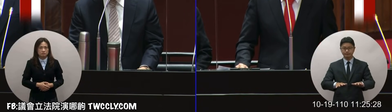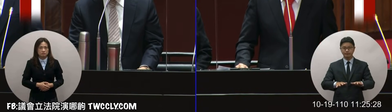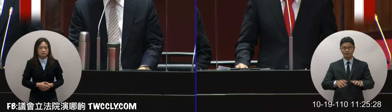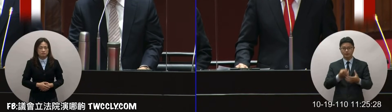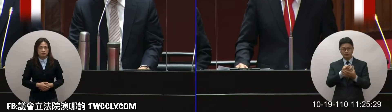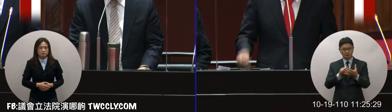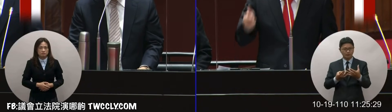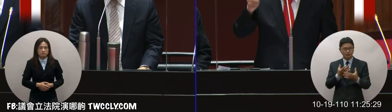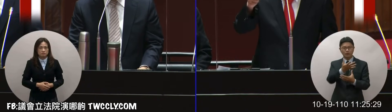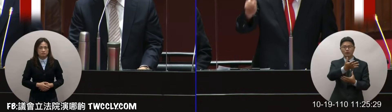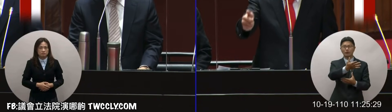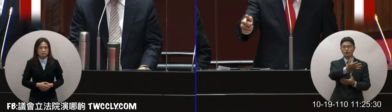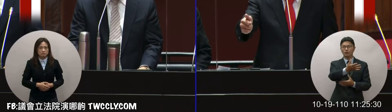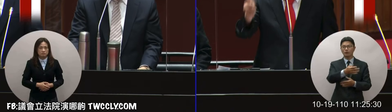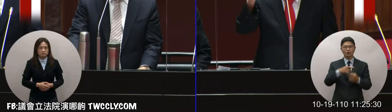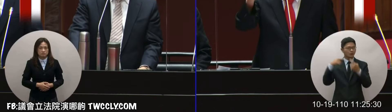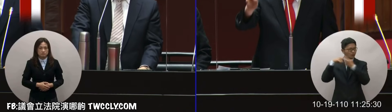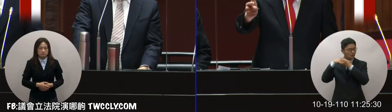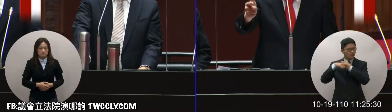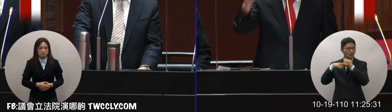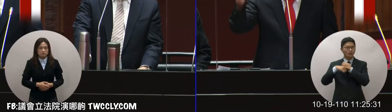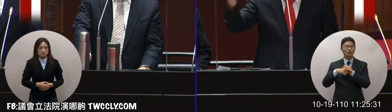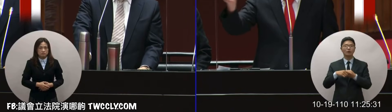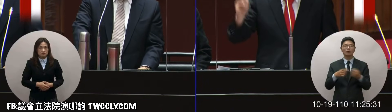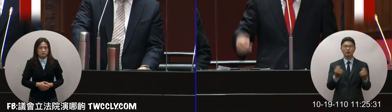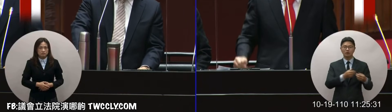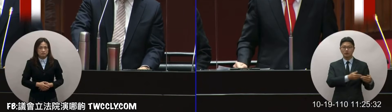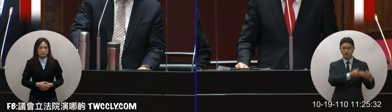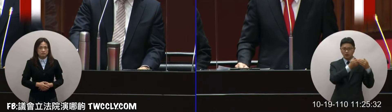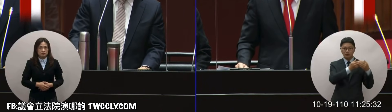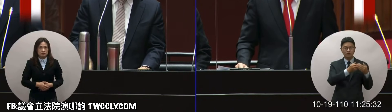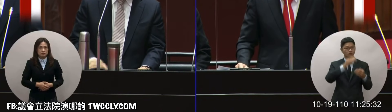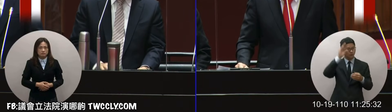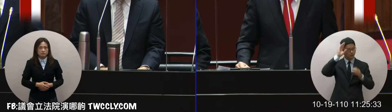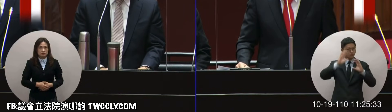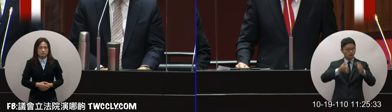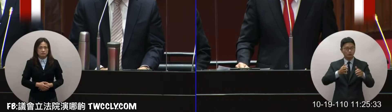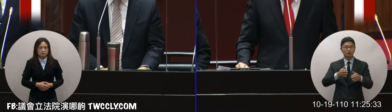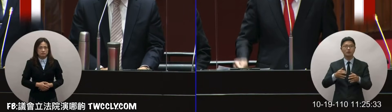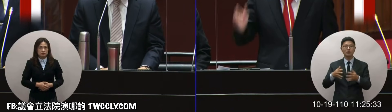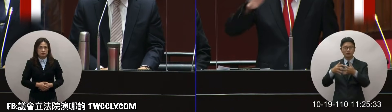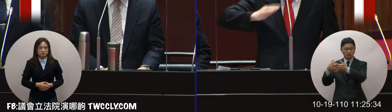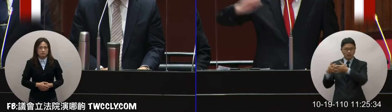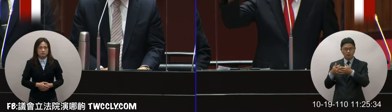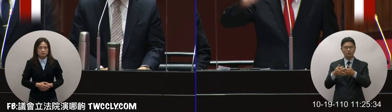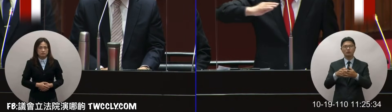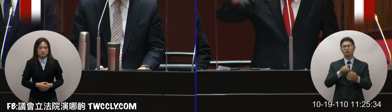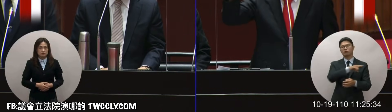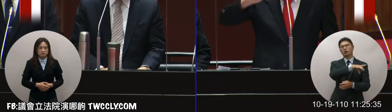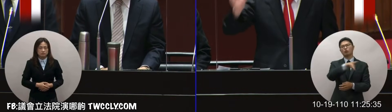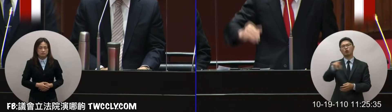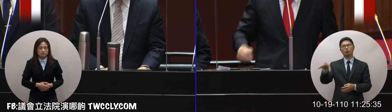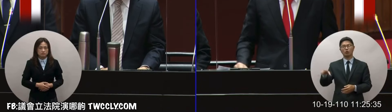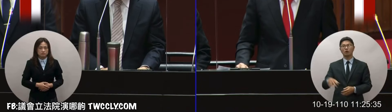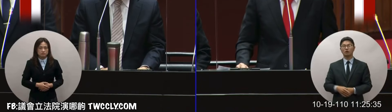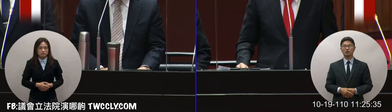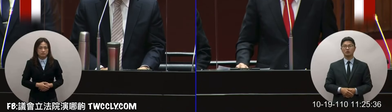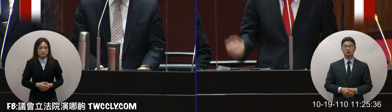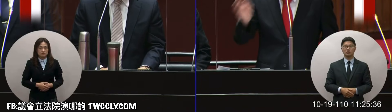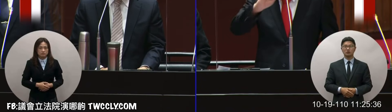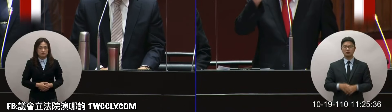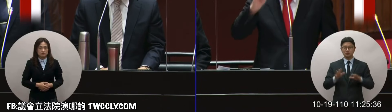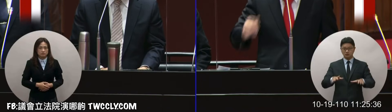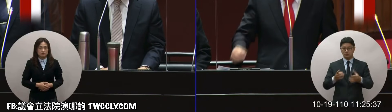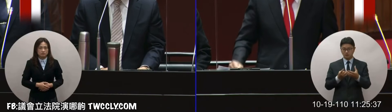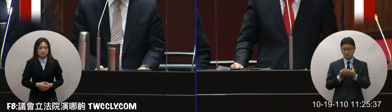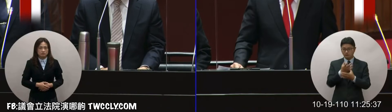家，包括中国大陆，包括俄罗斯，包括美国，您知不知道现在的防空飞弹已